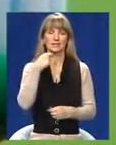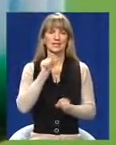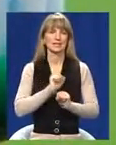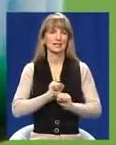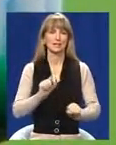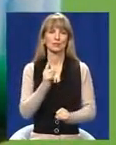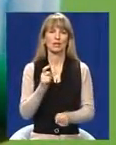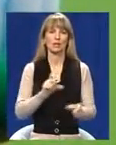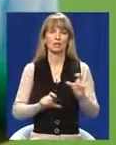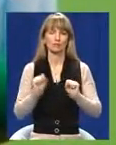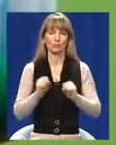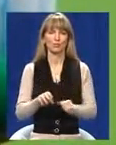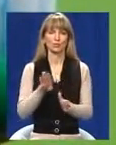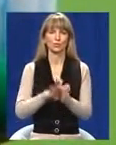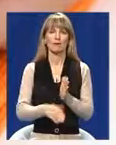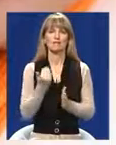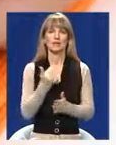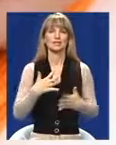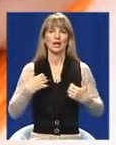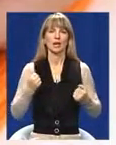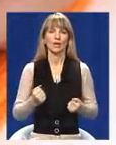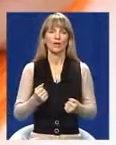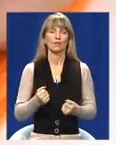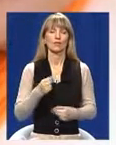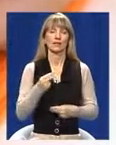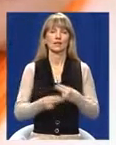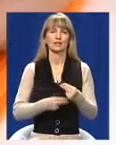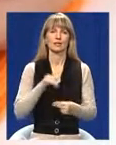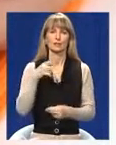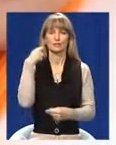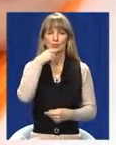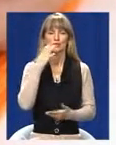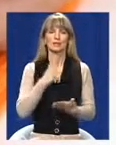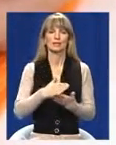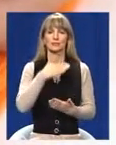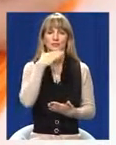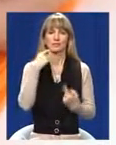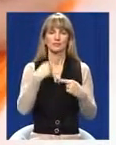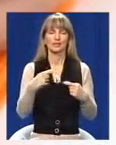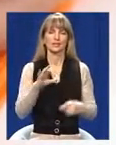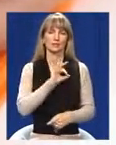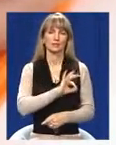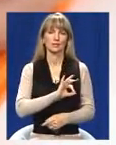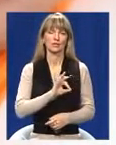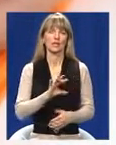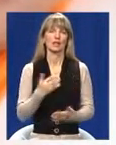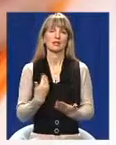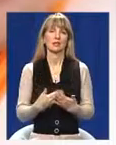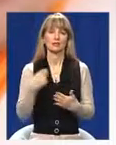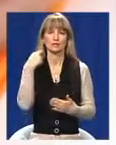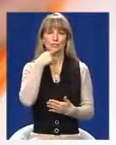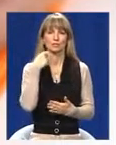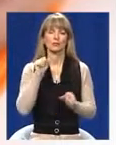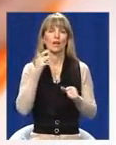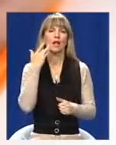хімічний склад може погіршити ваше здоров'я. Крім традиційного, у зубної пасти є безліч інших застосувань. Наприклад, зубною пастою